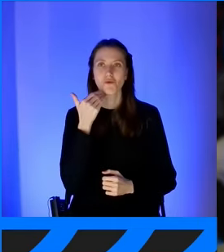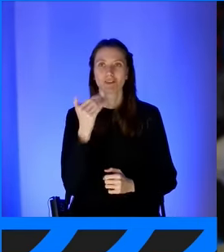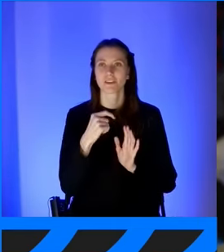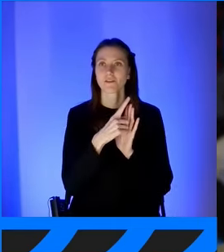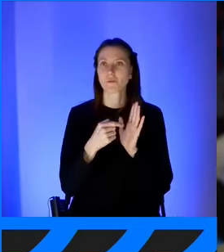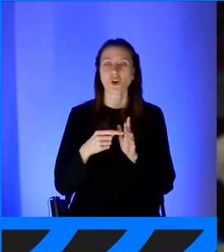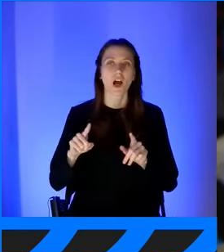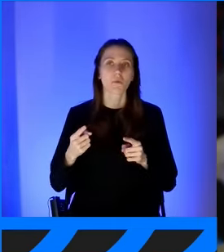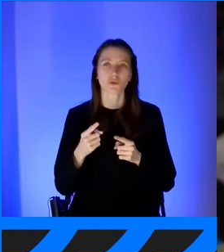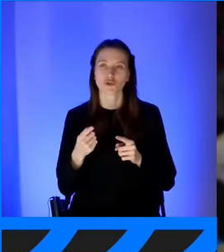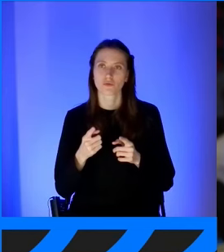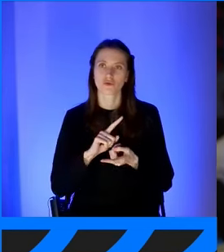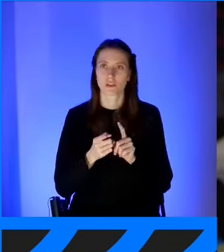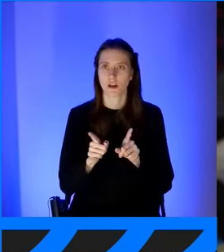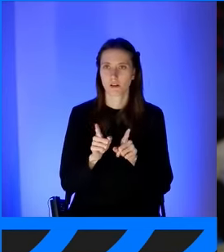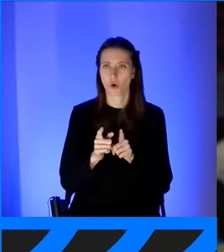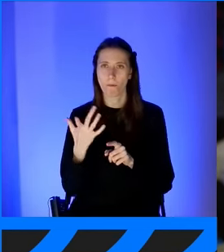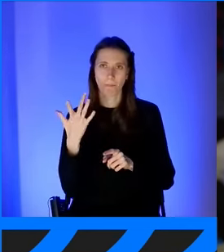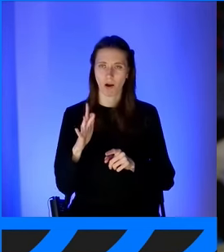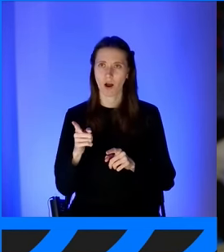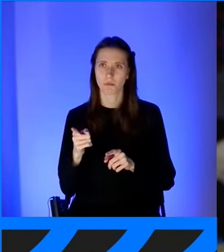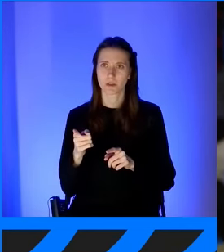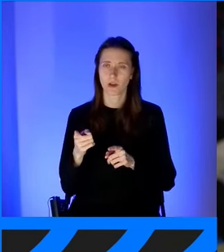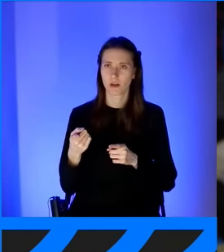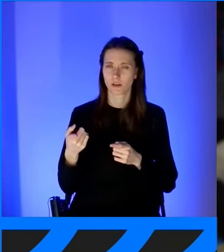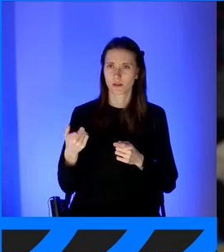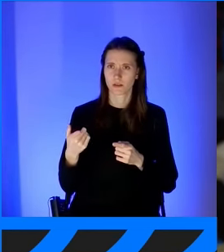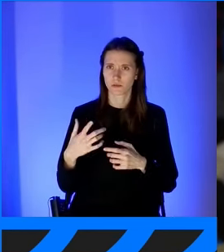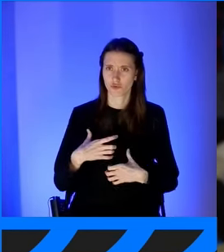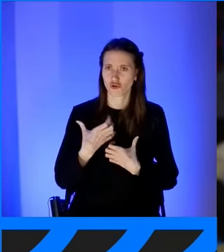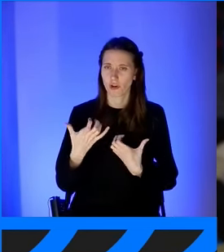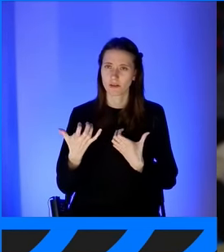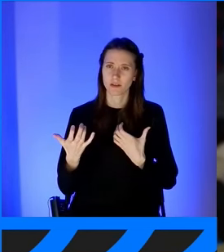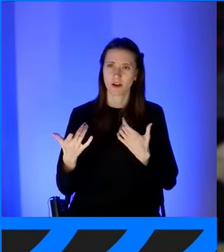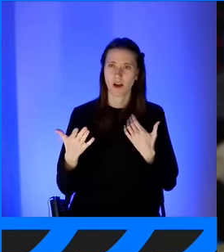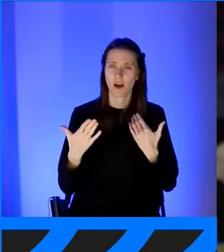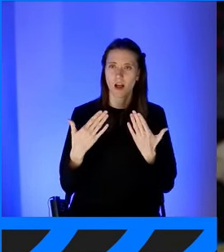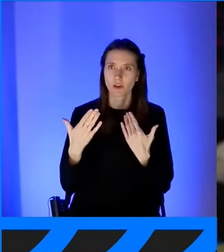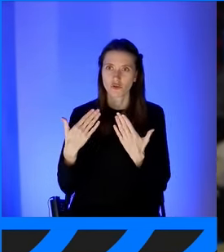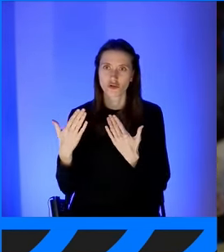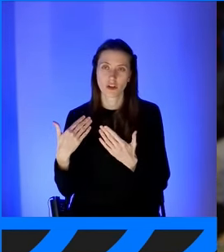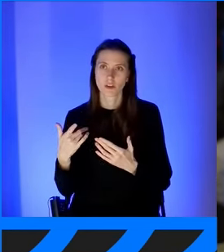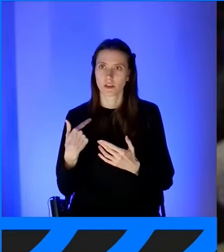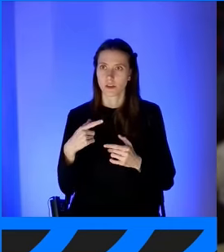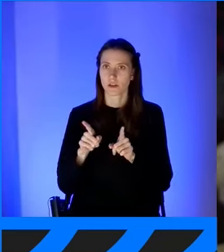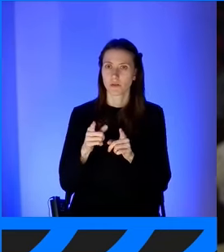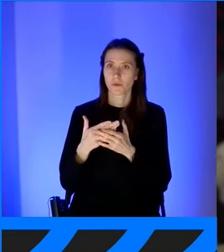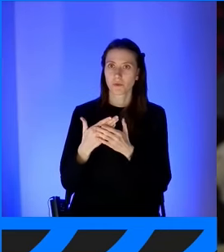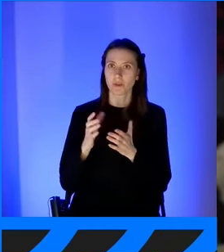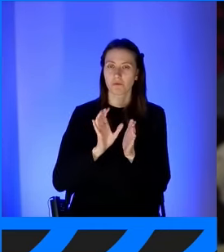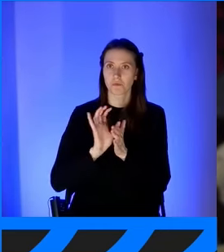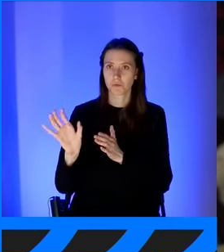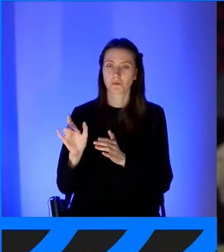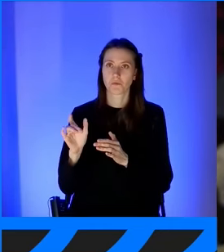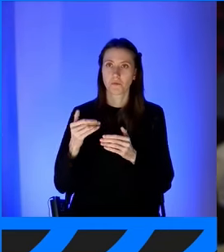почему стало такое похабное отношение к модерации приложений? Потому что недавно у моего заказчика вышло приложение в